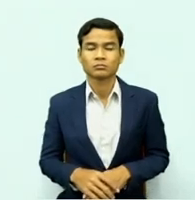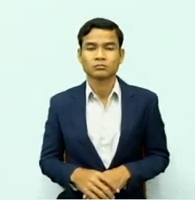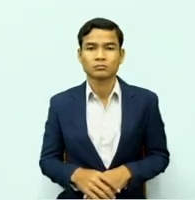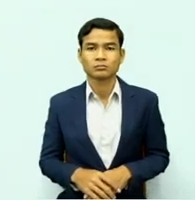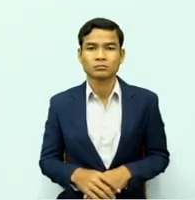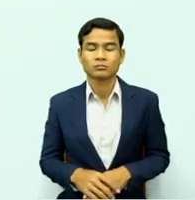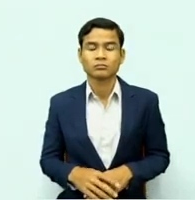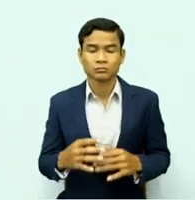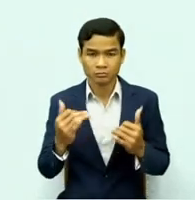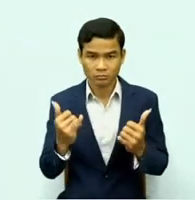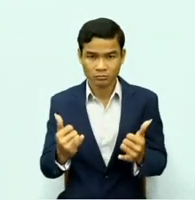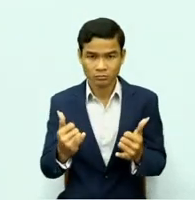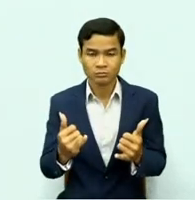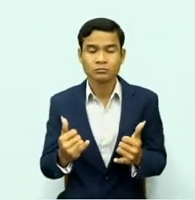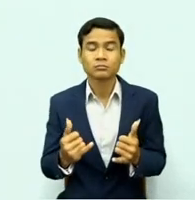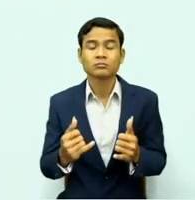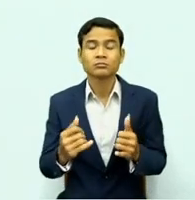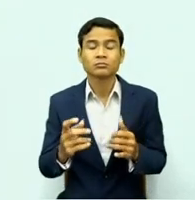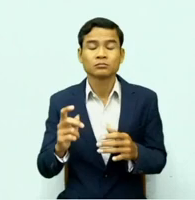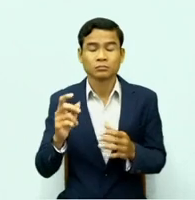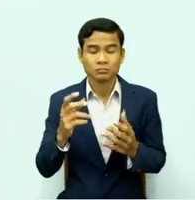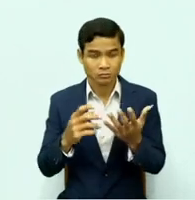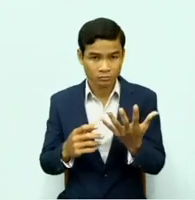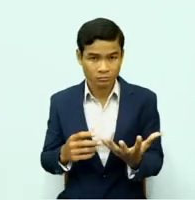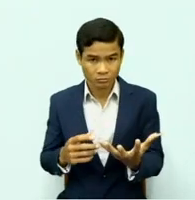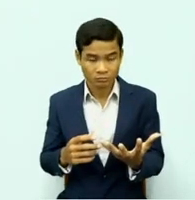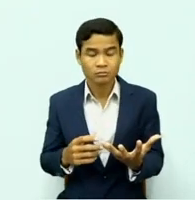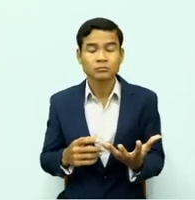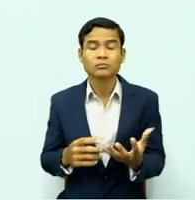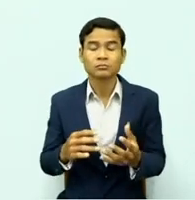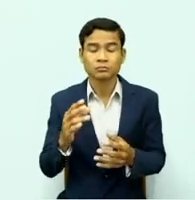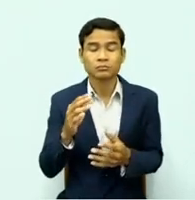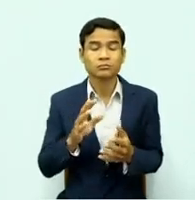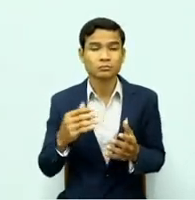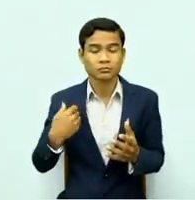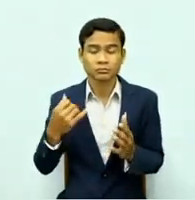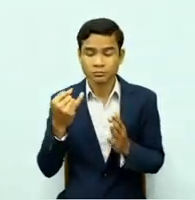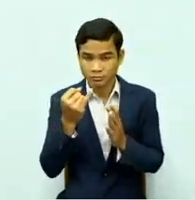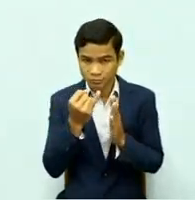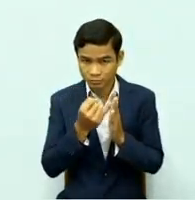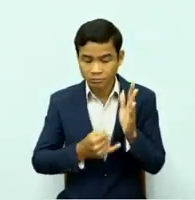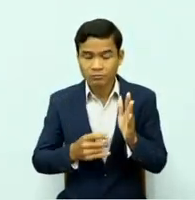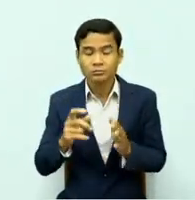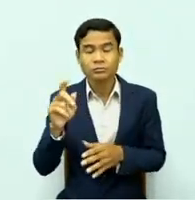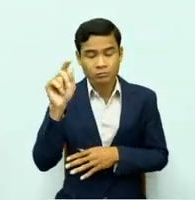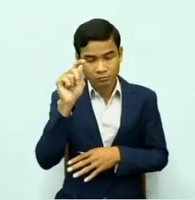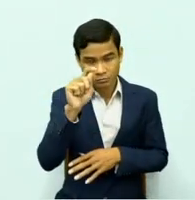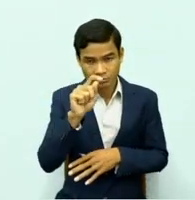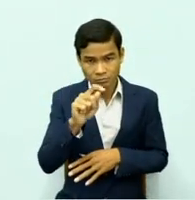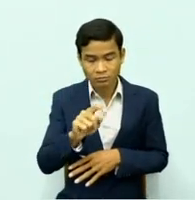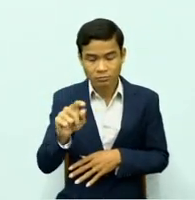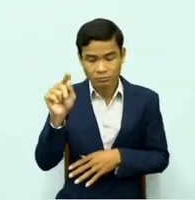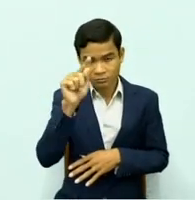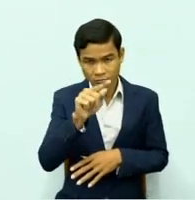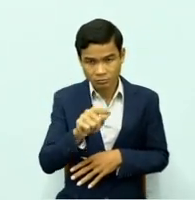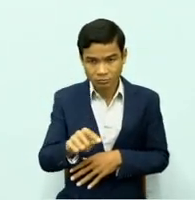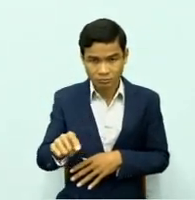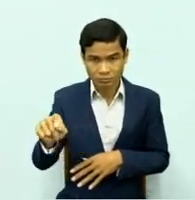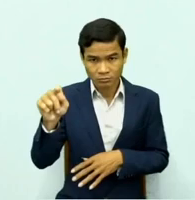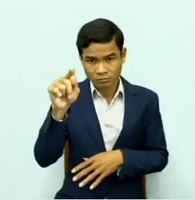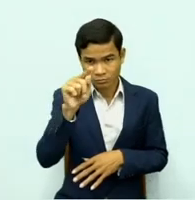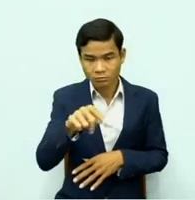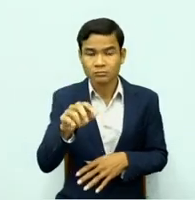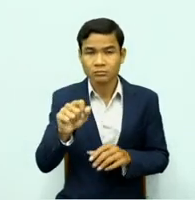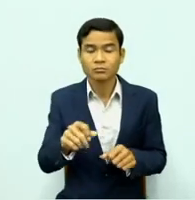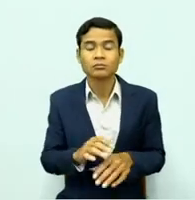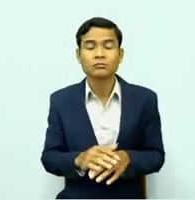ចា អញ្ចឹង ឥឡូវ នេះ រូប ចាន បាយ រូប ចាន បាយ អ្នក គ្រូ គូស មូល ហើយ កូន ណា អ្នក គ្រូ គូស មូល ហើយ កូន មើល មួយ